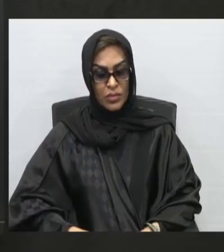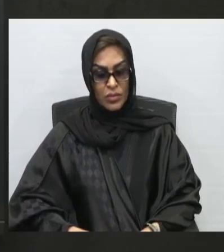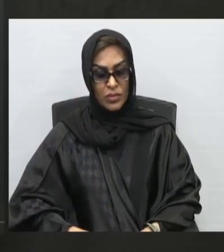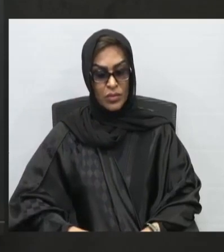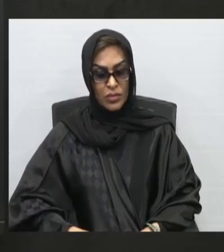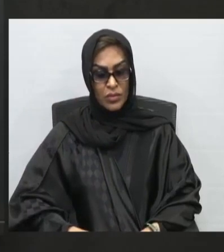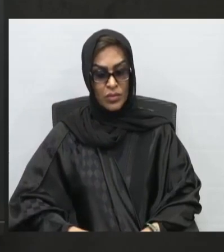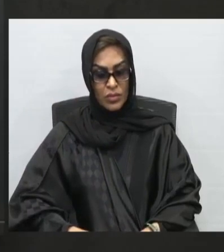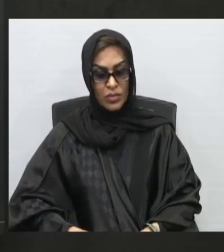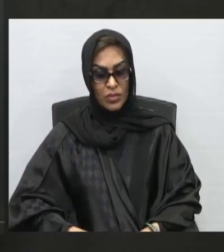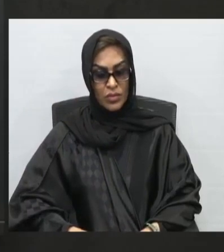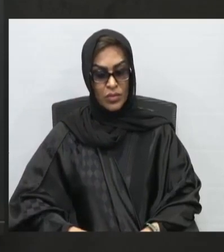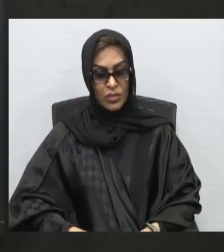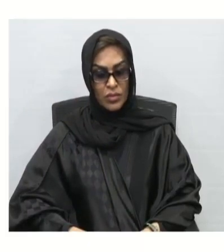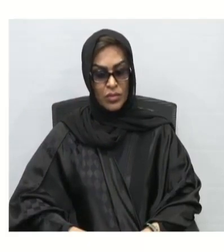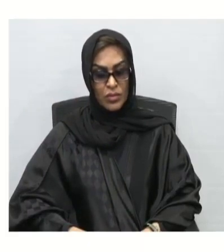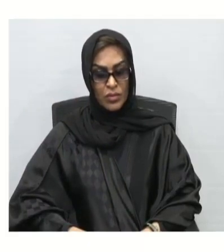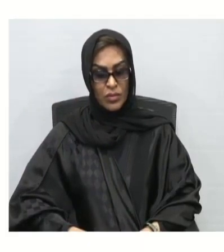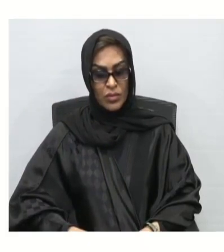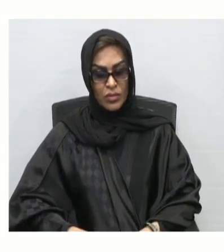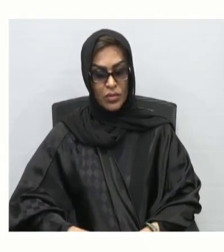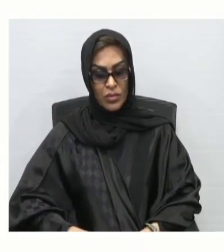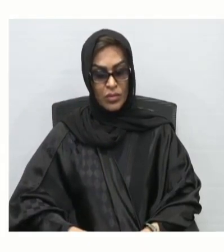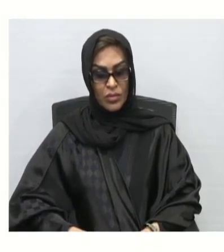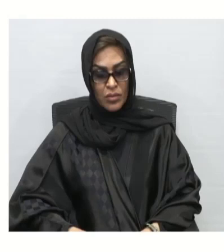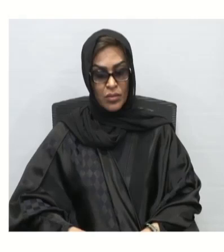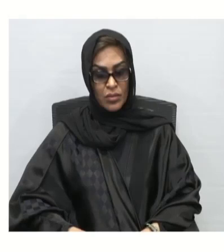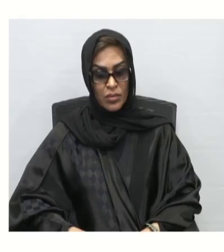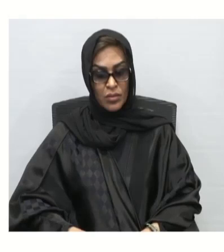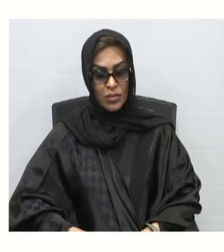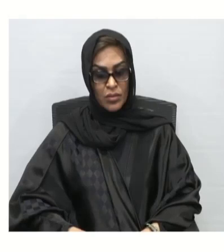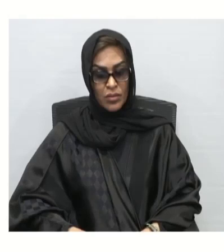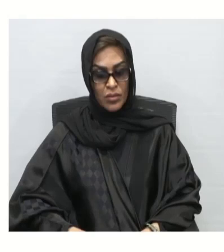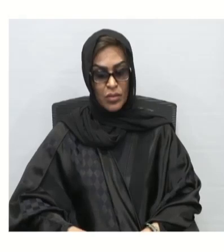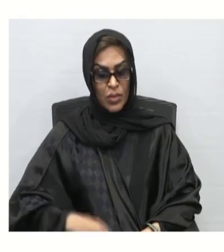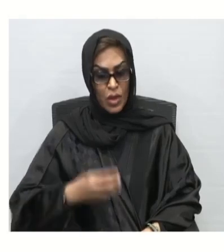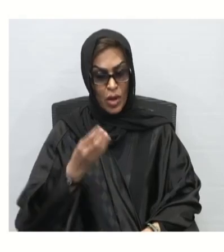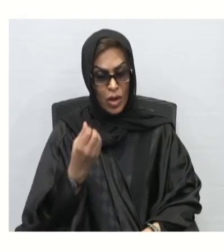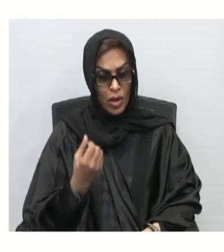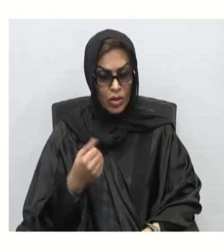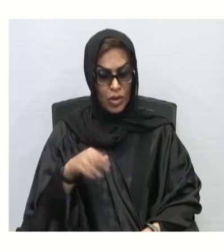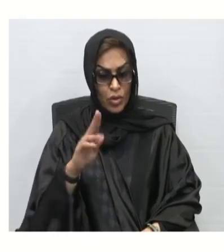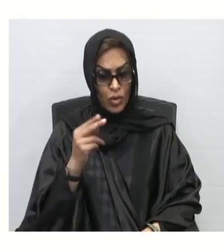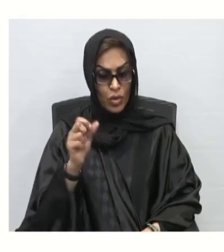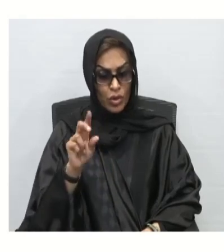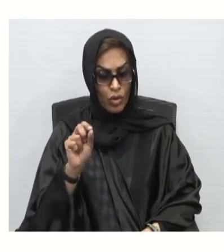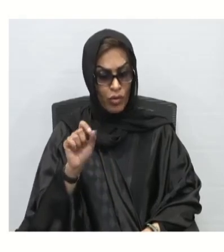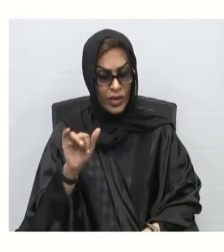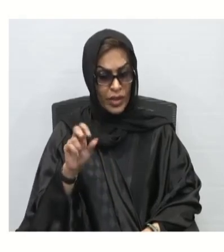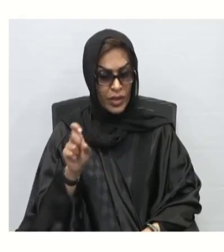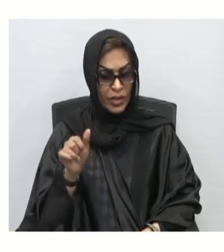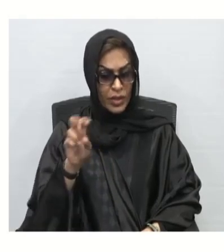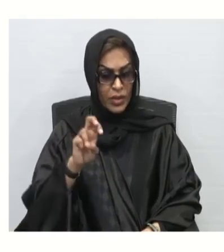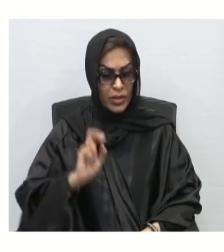وسلبياتك في شراء الرقمي نذكر في الصرف الايجابيه اقوم بشراء